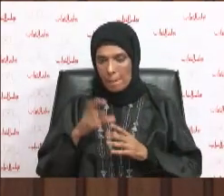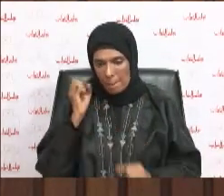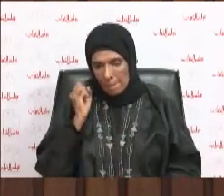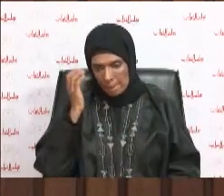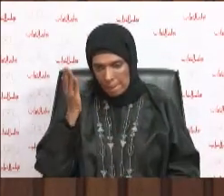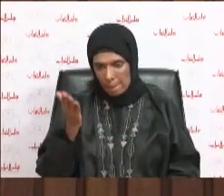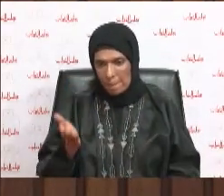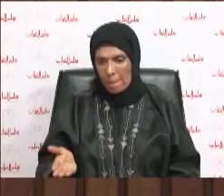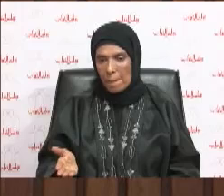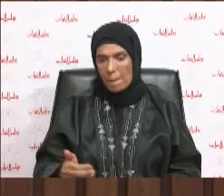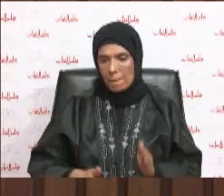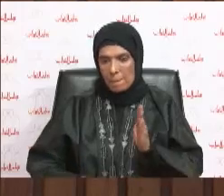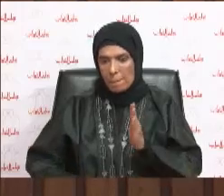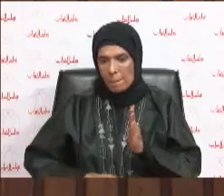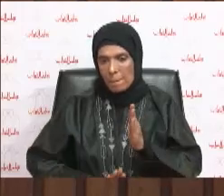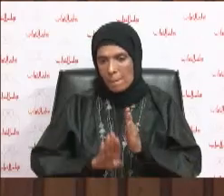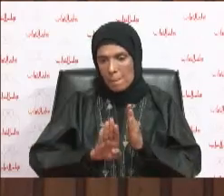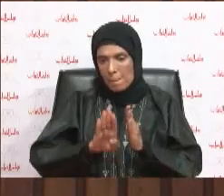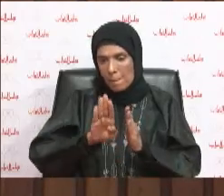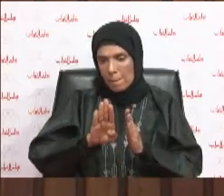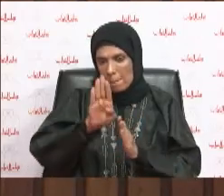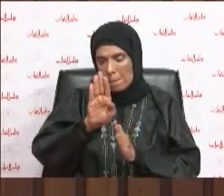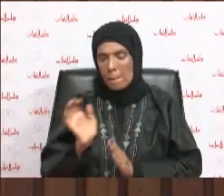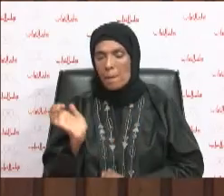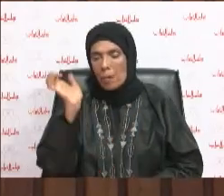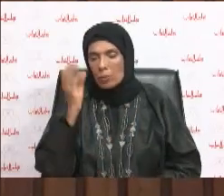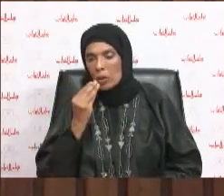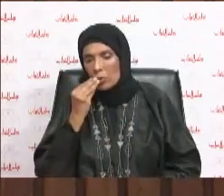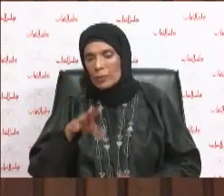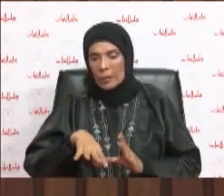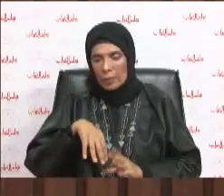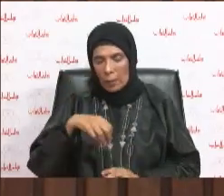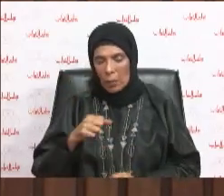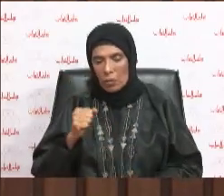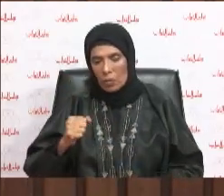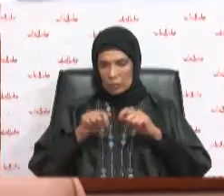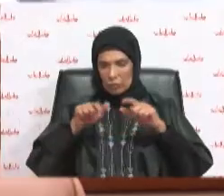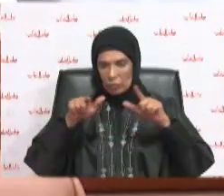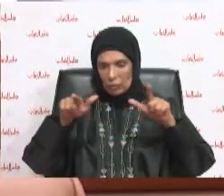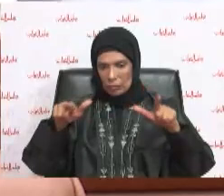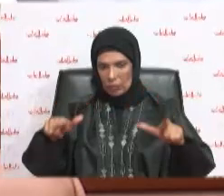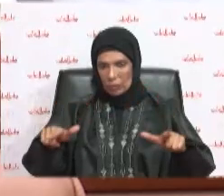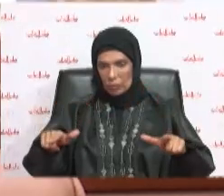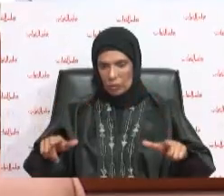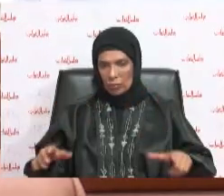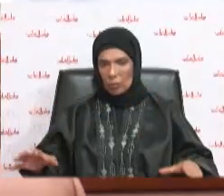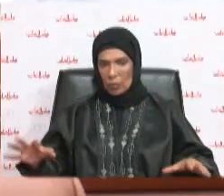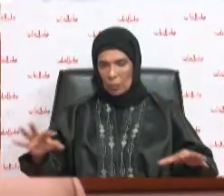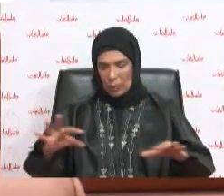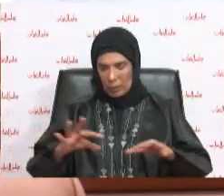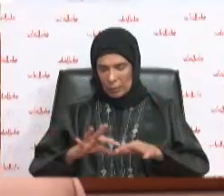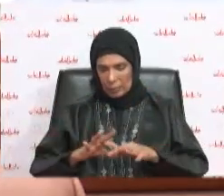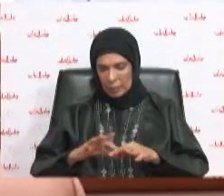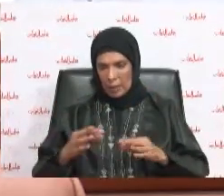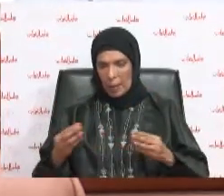نعتبرها فرص التحسين والتطوير، ودائما موضوع الأمن الغذائي وموضوع الإنتاج المحلي سواء يتعلق بالقطاع الزراعي أو السمكي أو الحيواني